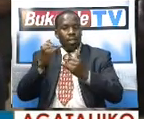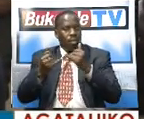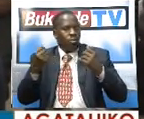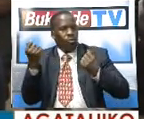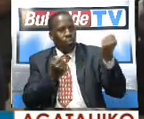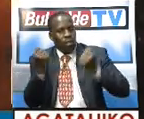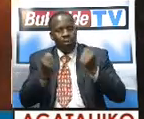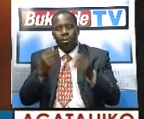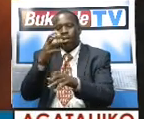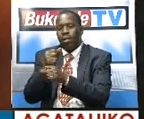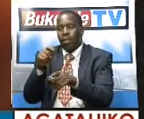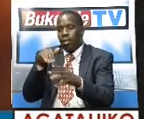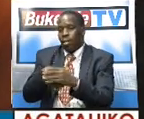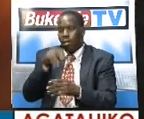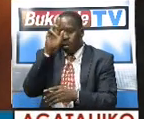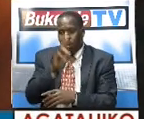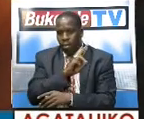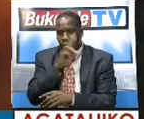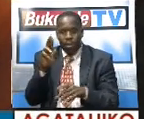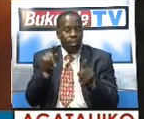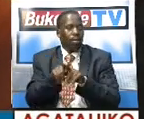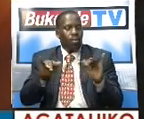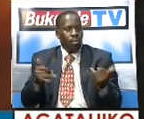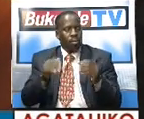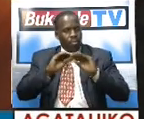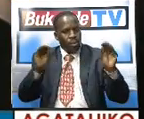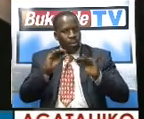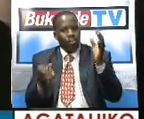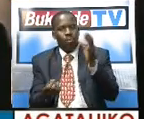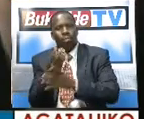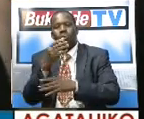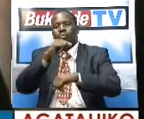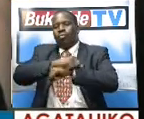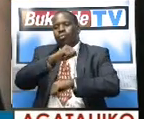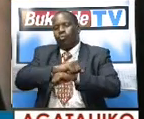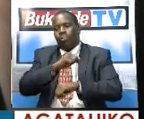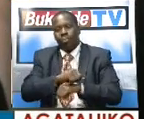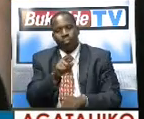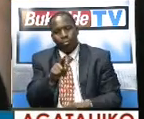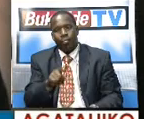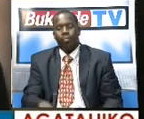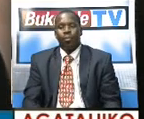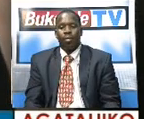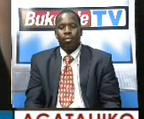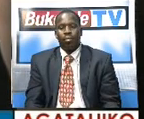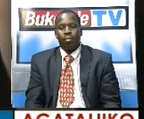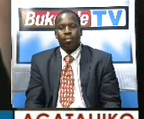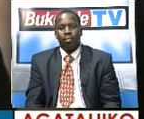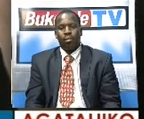Agency erisangibwa e Lubaga w'asinzidde okutongoza ettendekero lino. Webale nnyo bakulu okulaba nti